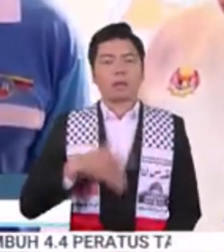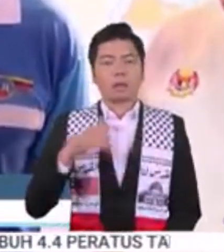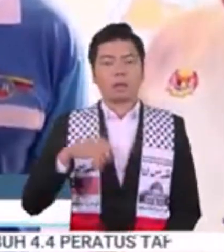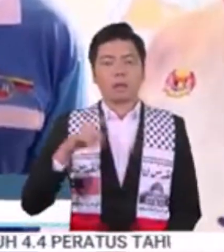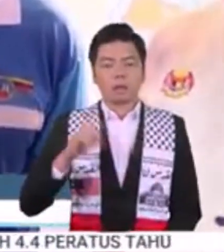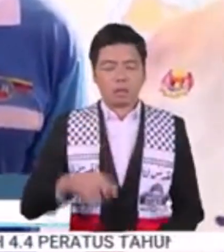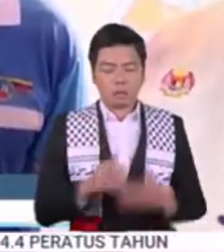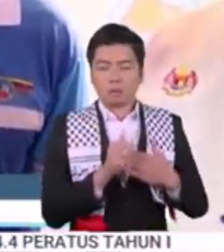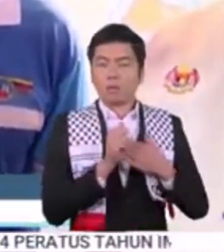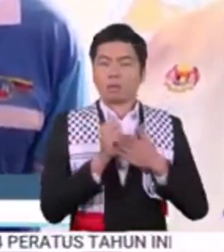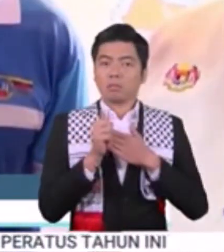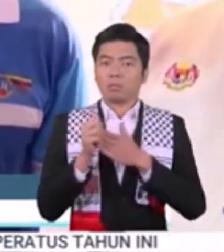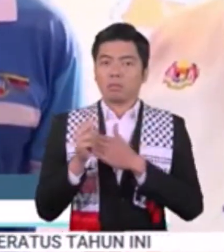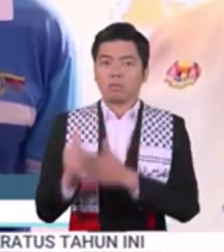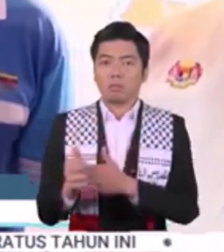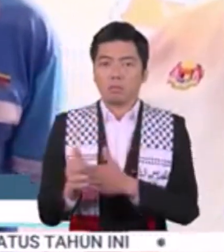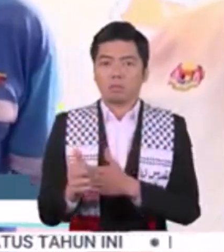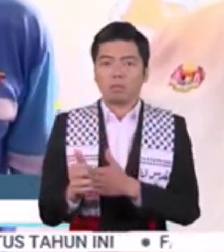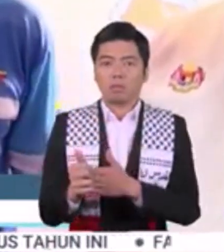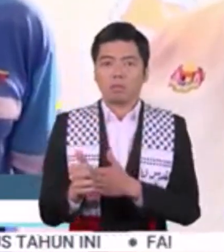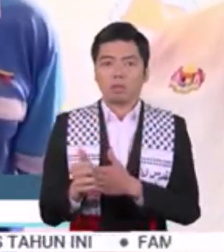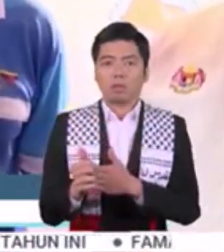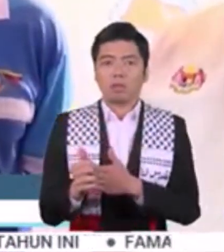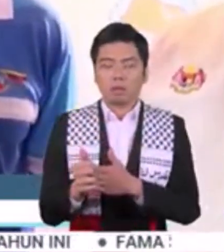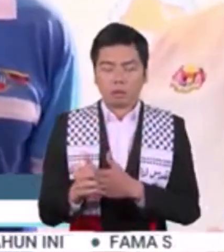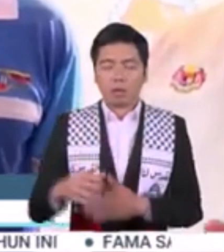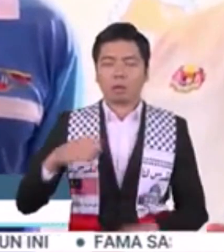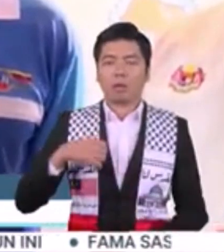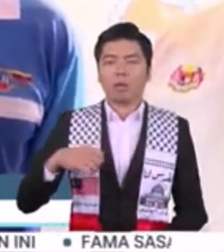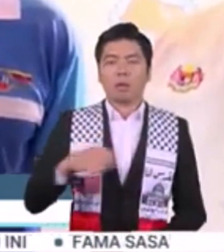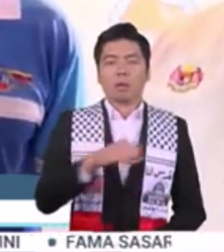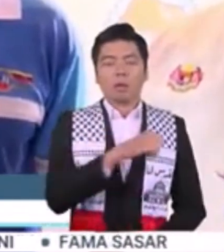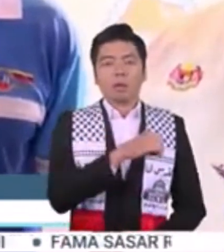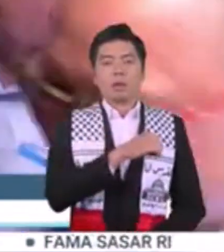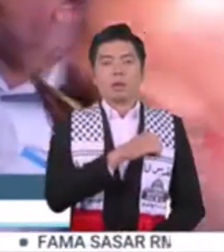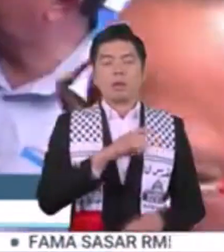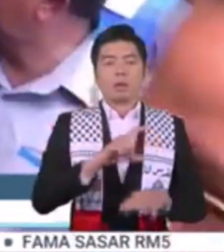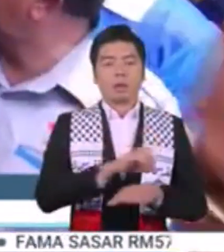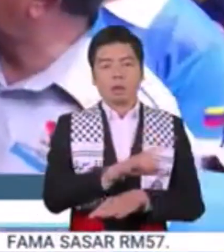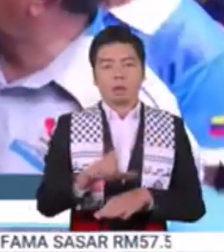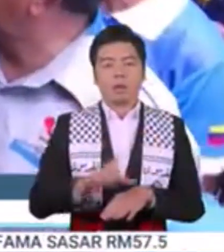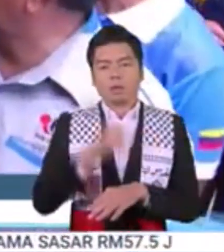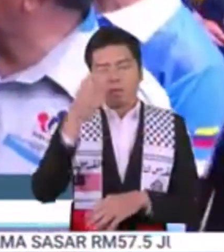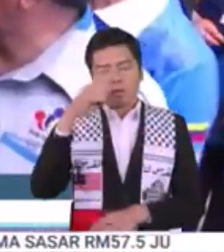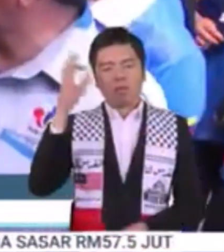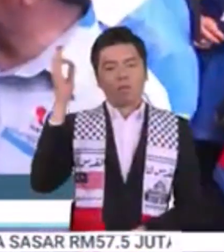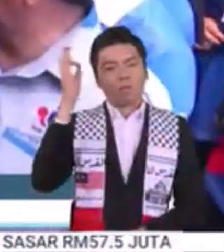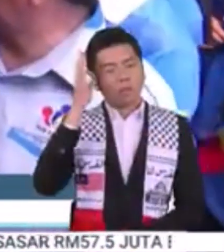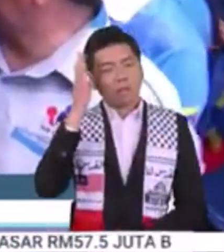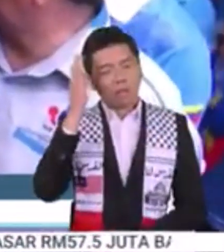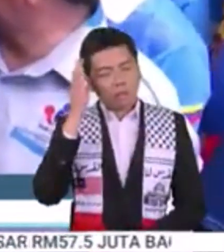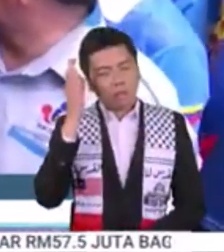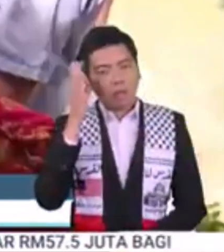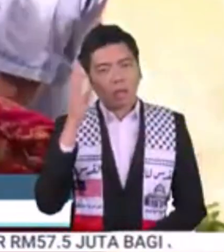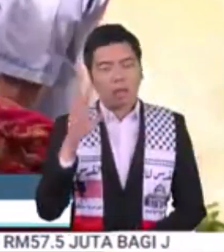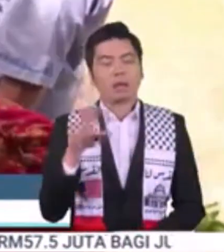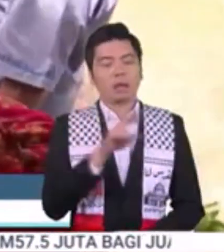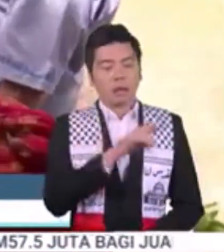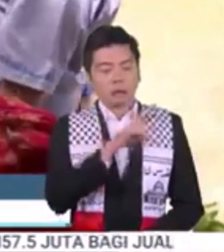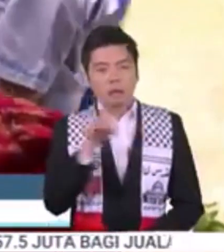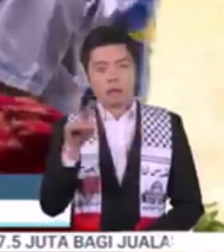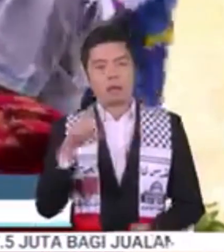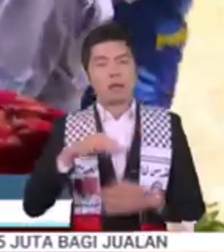ketuai oleh perbadanan Labuan iaitu satu task Force yang memikirkan kembali ya dan melihat kembali dan